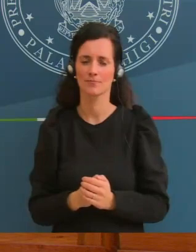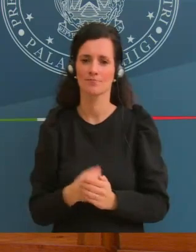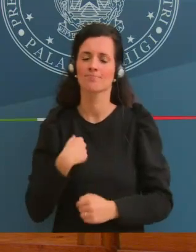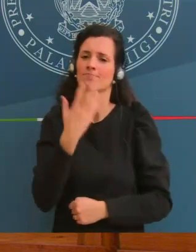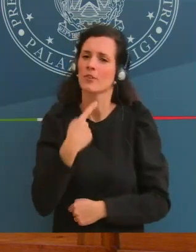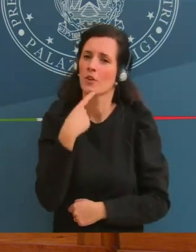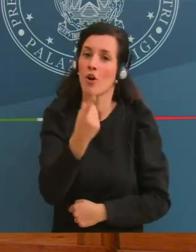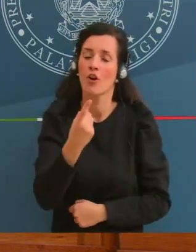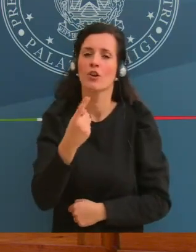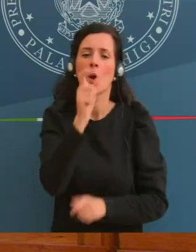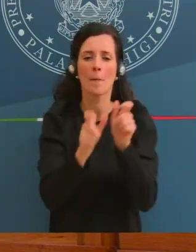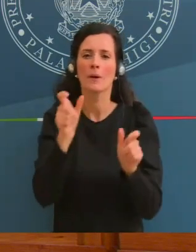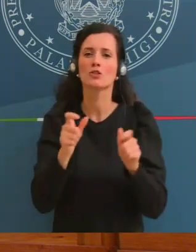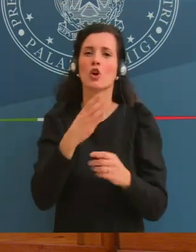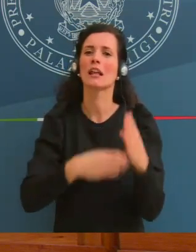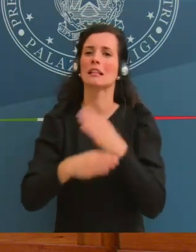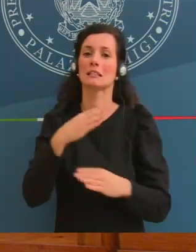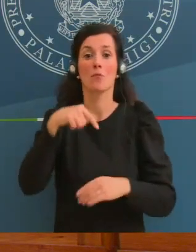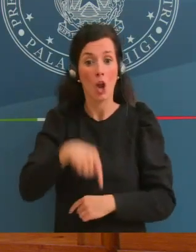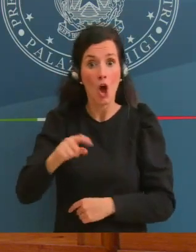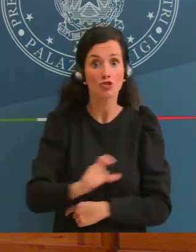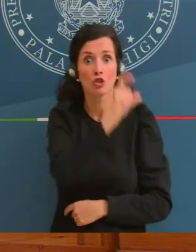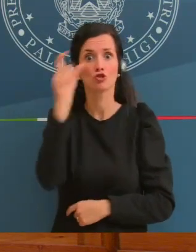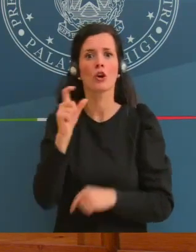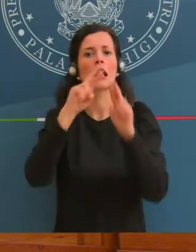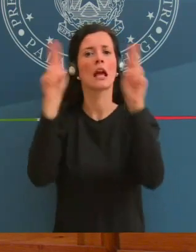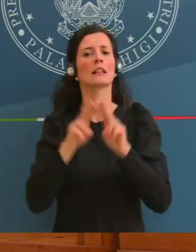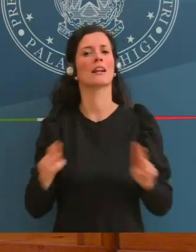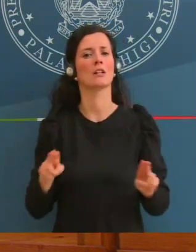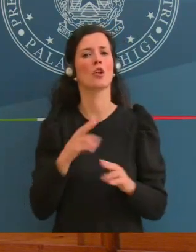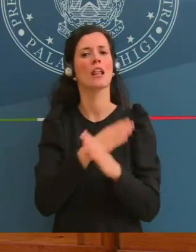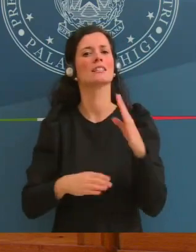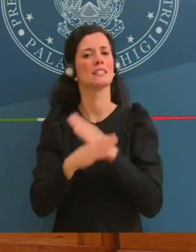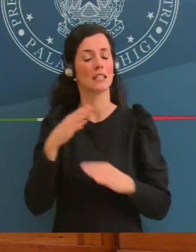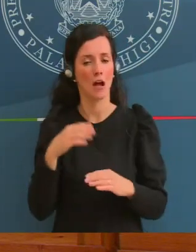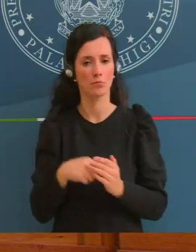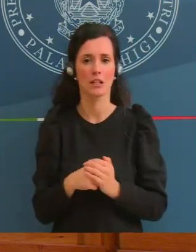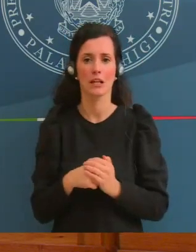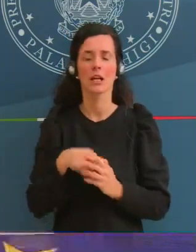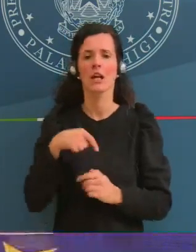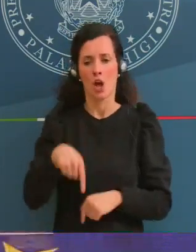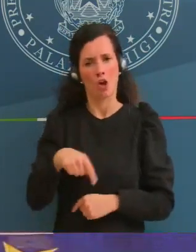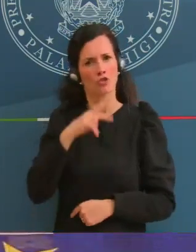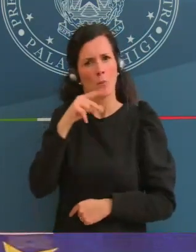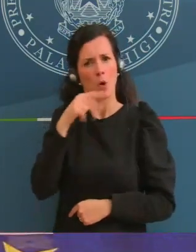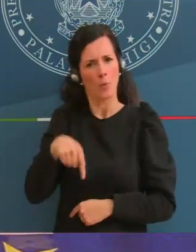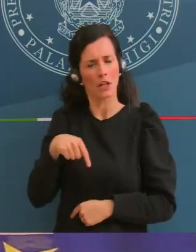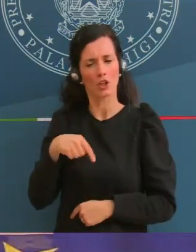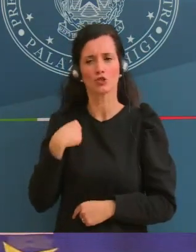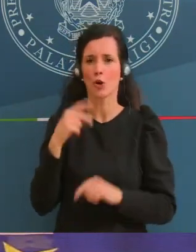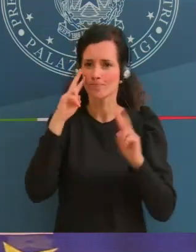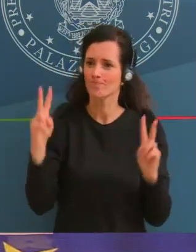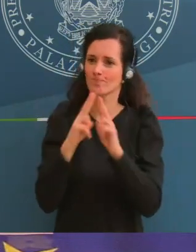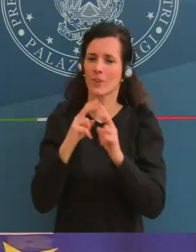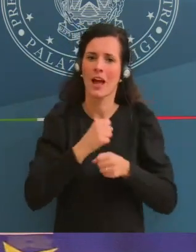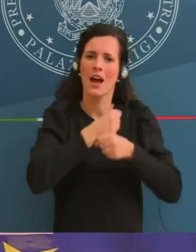incontrato vari rappresentanti delle principali associazioni a loro voglio dire è confermare che l'attenzione del governo verso il